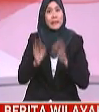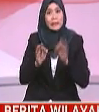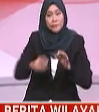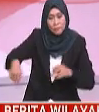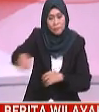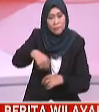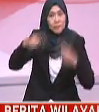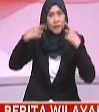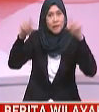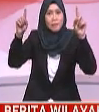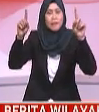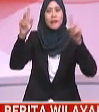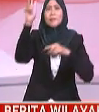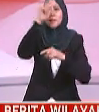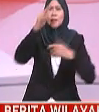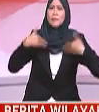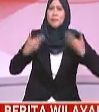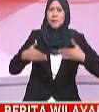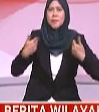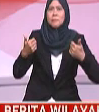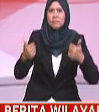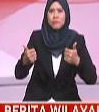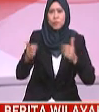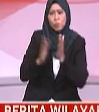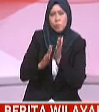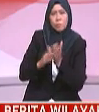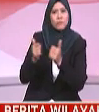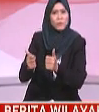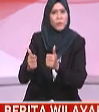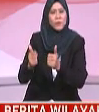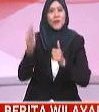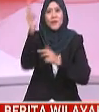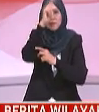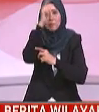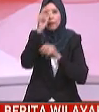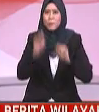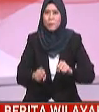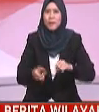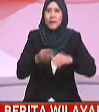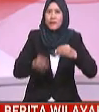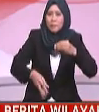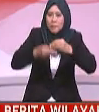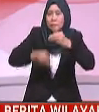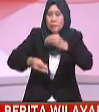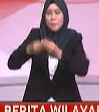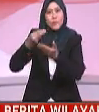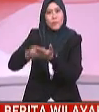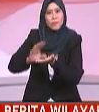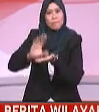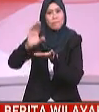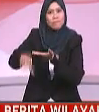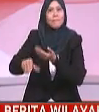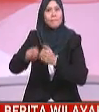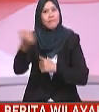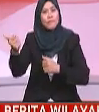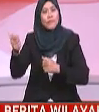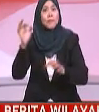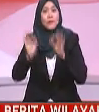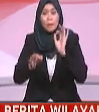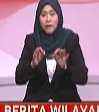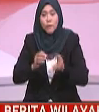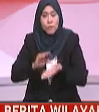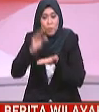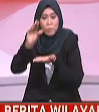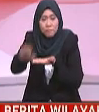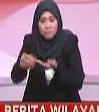berjaya, sudah pasti kerajaan akan bergembira dan sudah pasti juga kerajaan akan menambah bantuan-bantuan yang lain. Nah, tetapi sekiranya